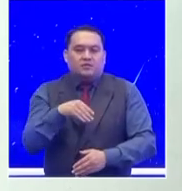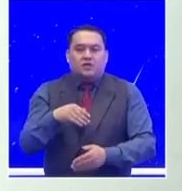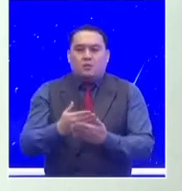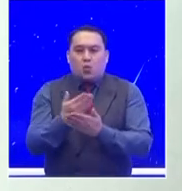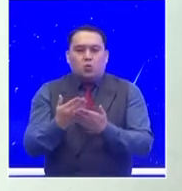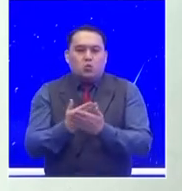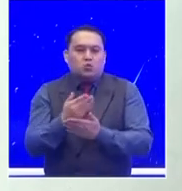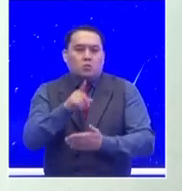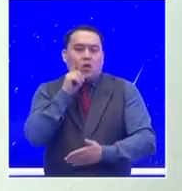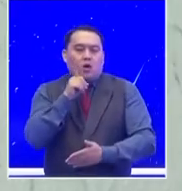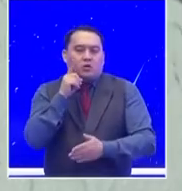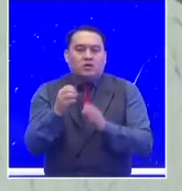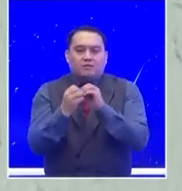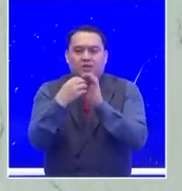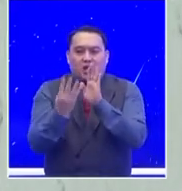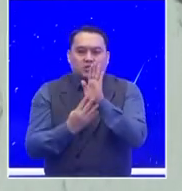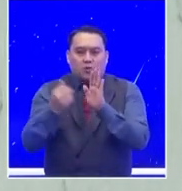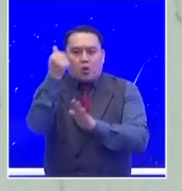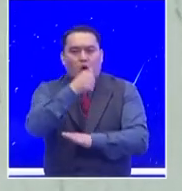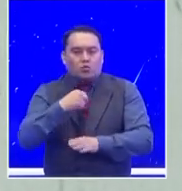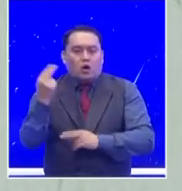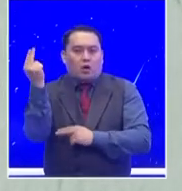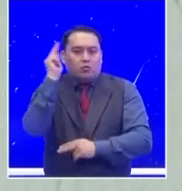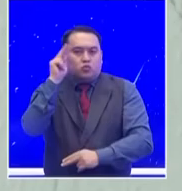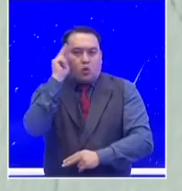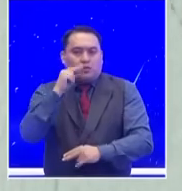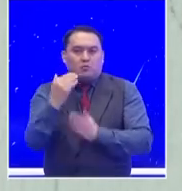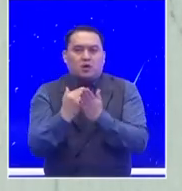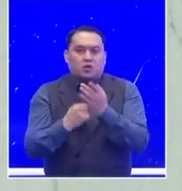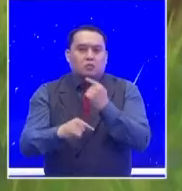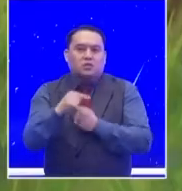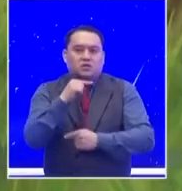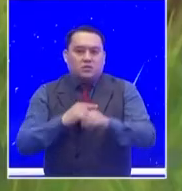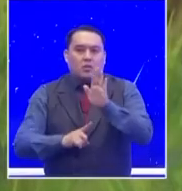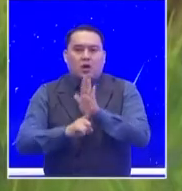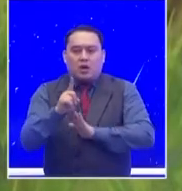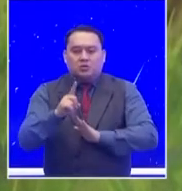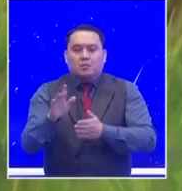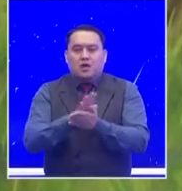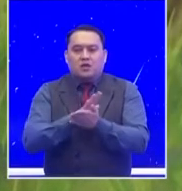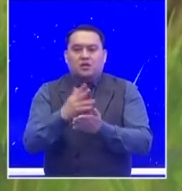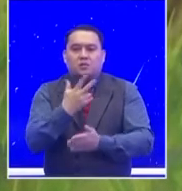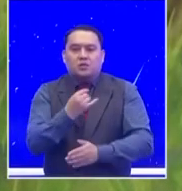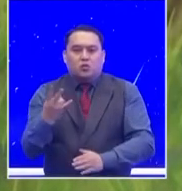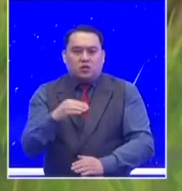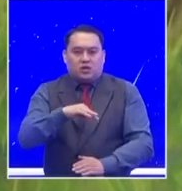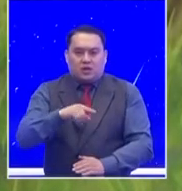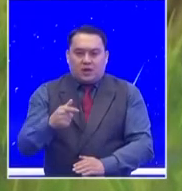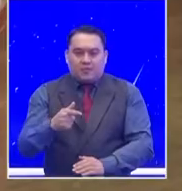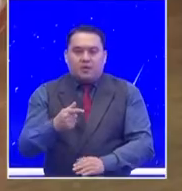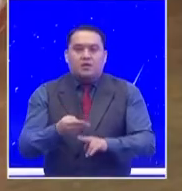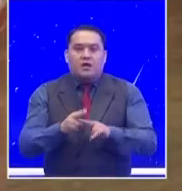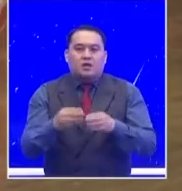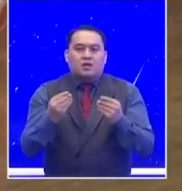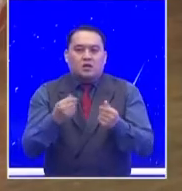дела. Молодой человек в 2019 году прошел обучение по программе «Бизнес Бастау» и получил грант на 3 миллиона тенге. На эти